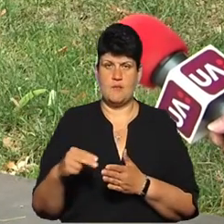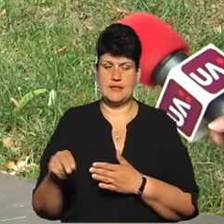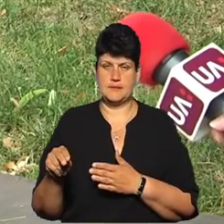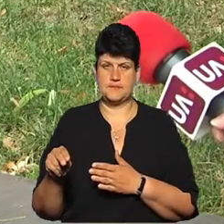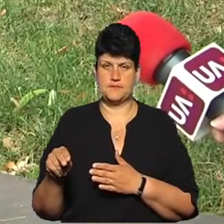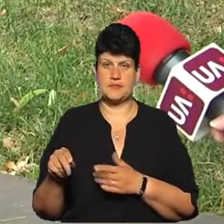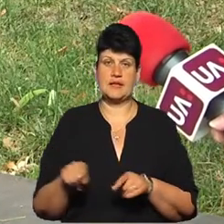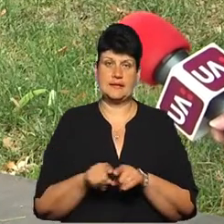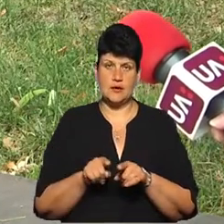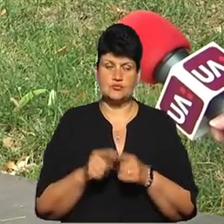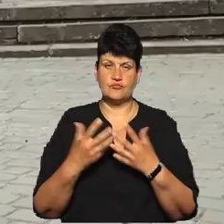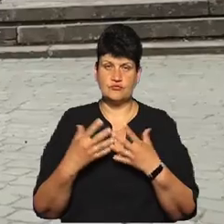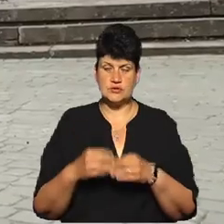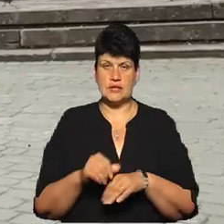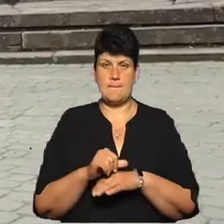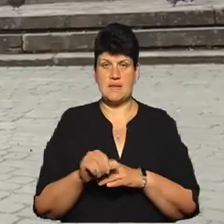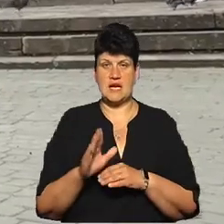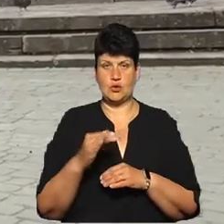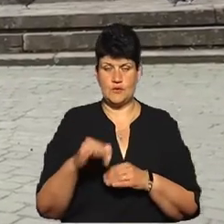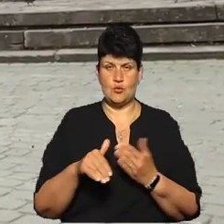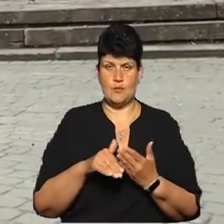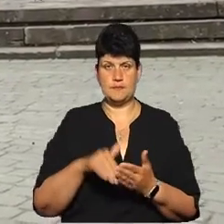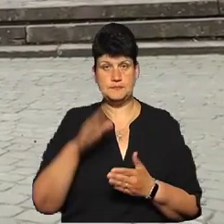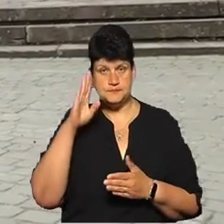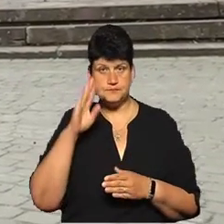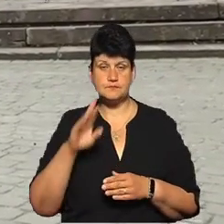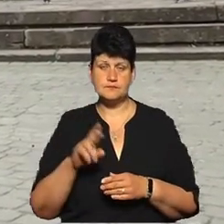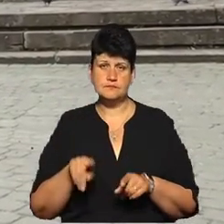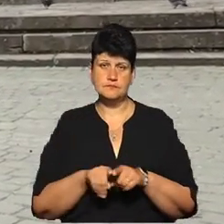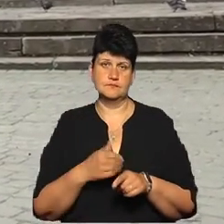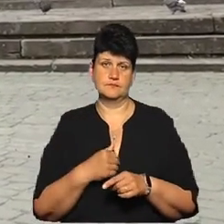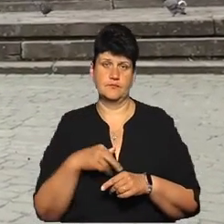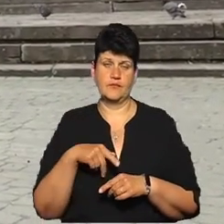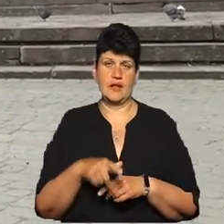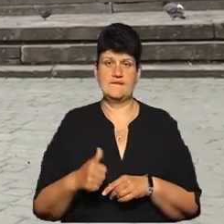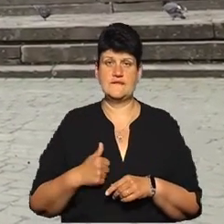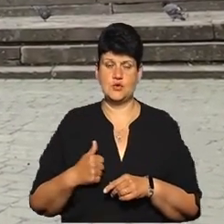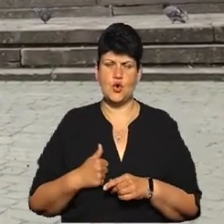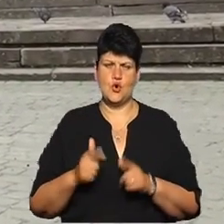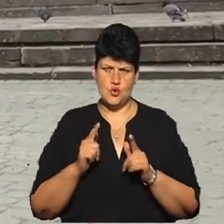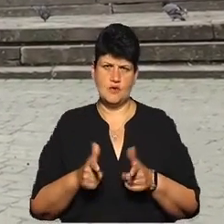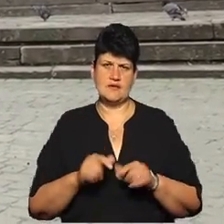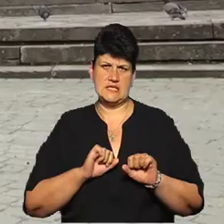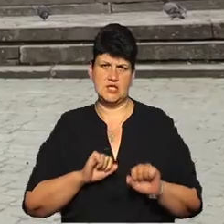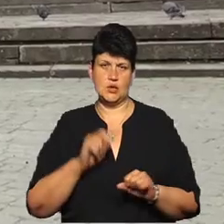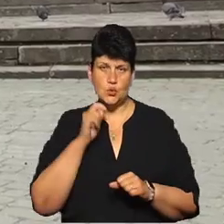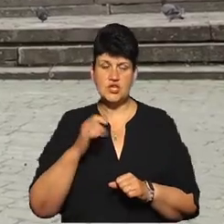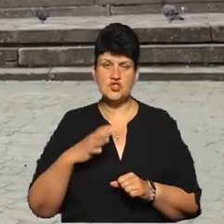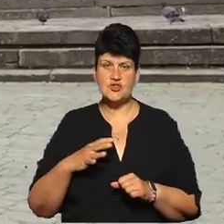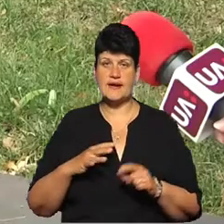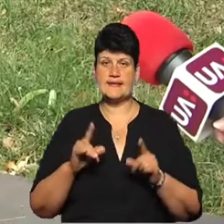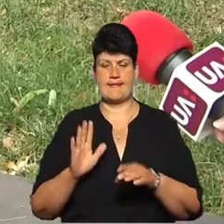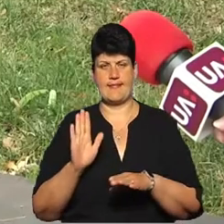Він же теж на передовій допомагає хлопцям. Ярослав теж збирається йти до війська. Каже, готовий захищати Україну, чекає тільки